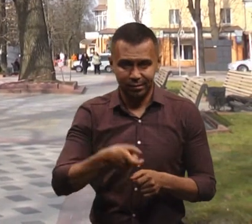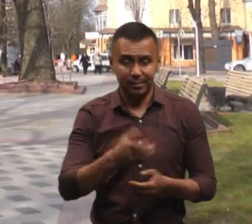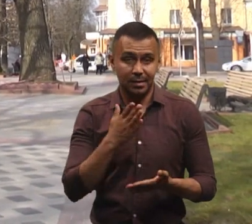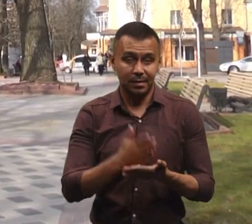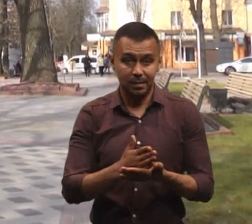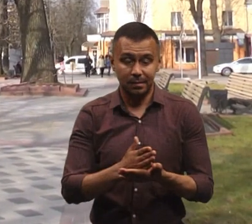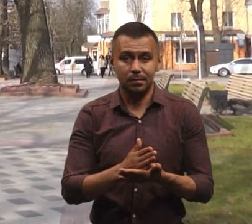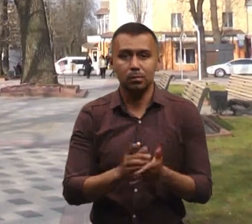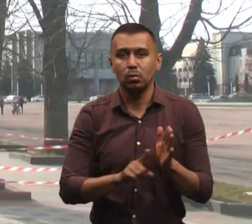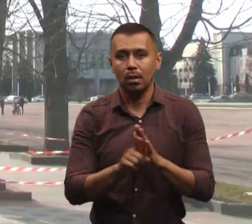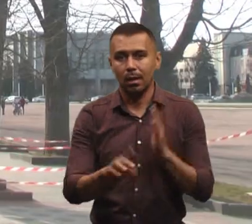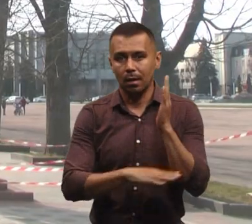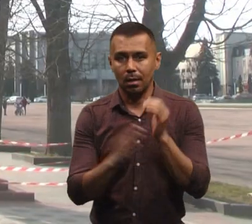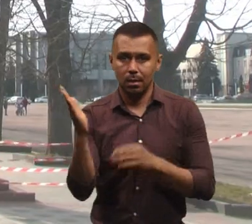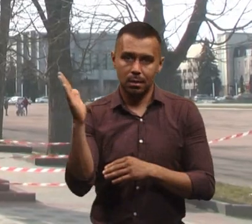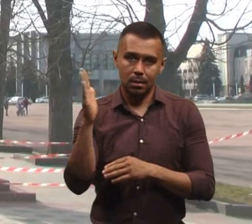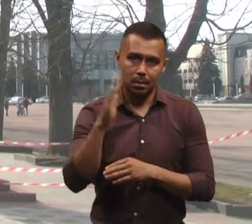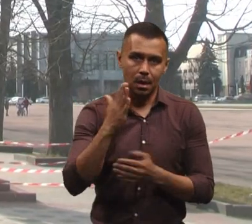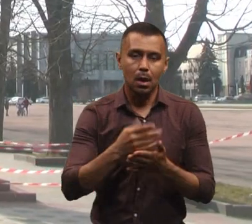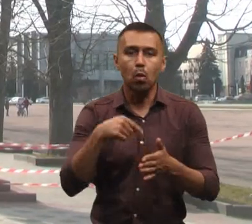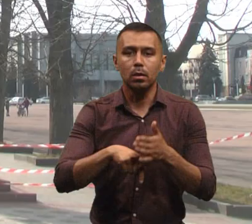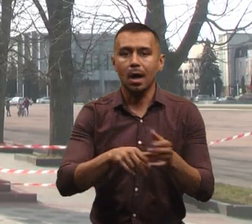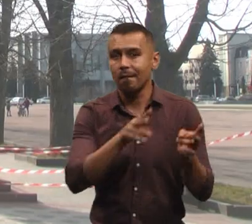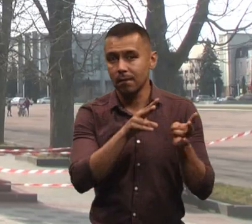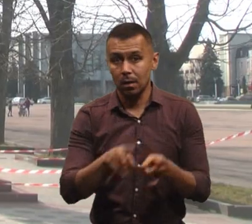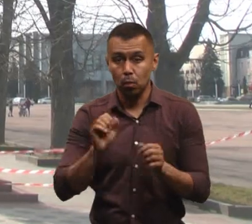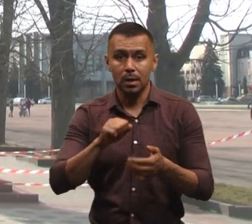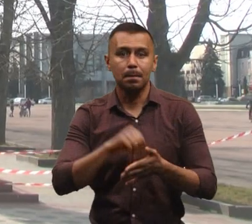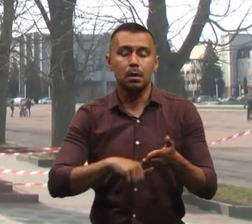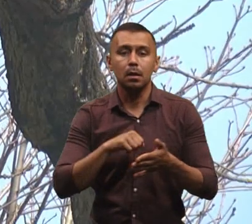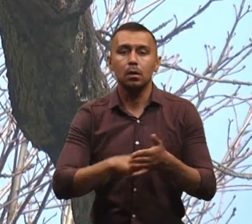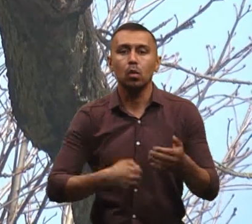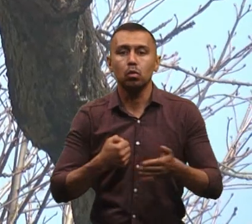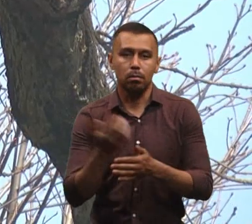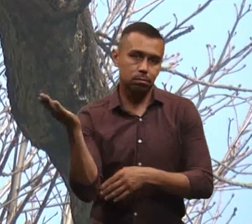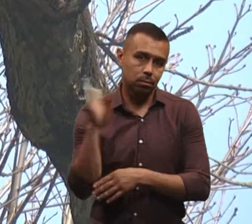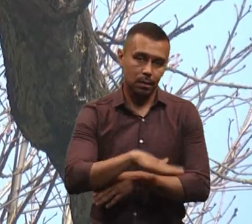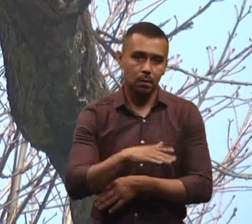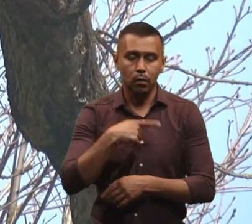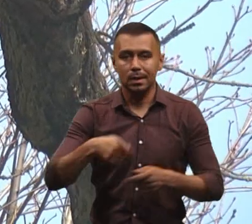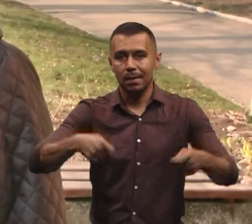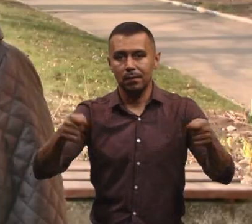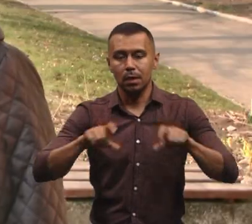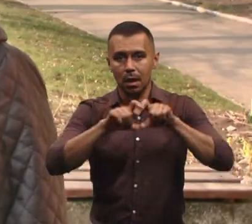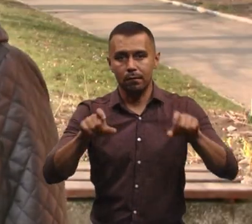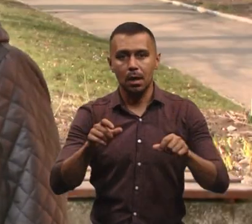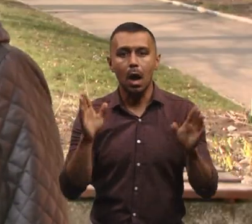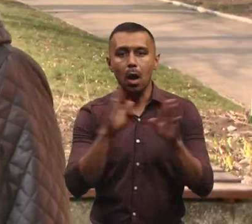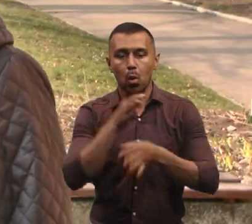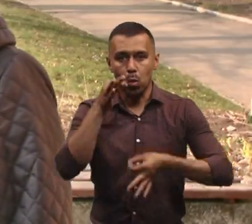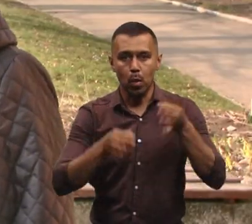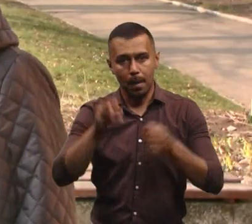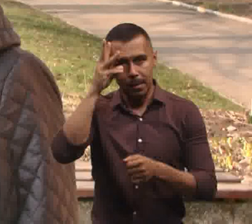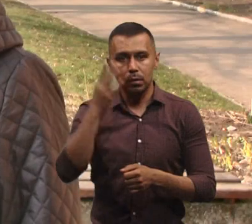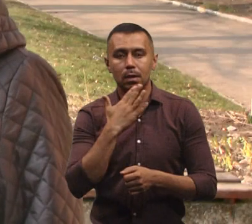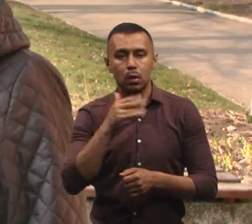і пішов нахил дерева, що є ознаками аварійності і може спричинити до падіння. Зі слів завідувачки кафедри екології Хмельницького